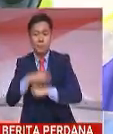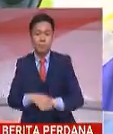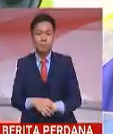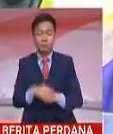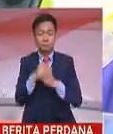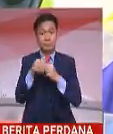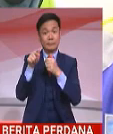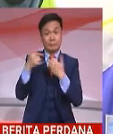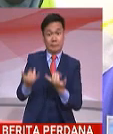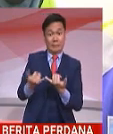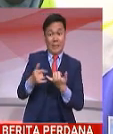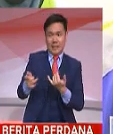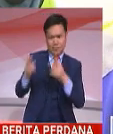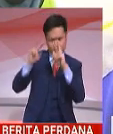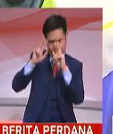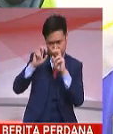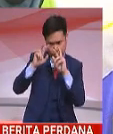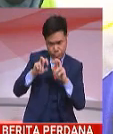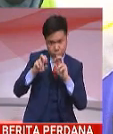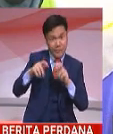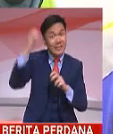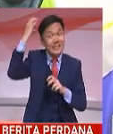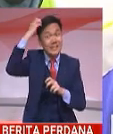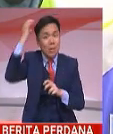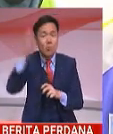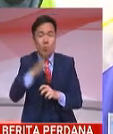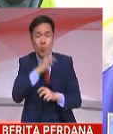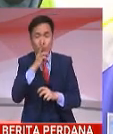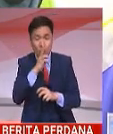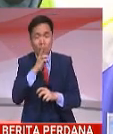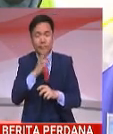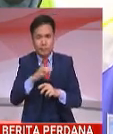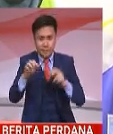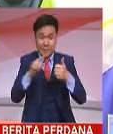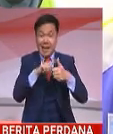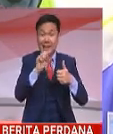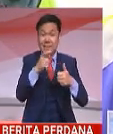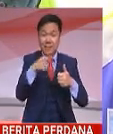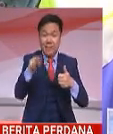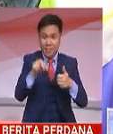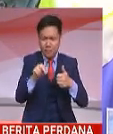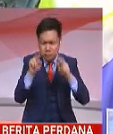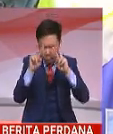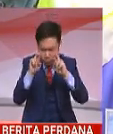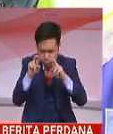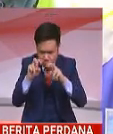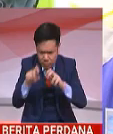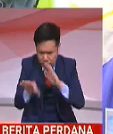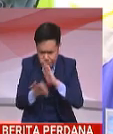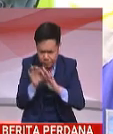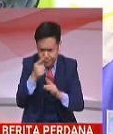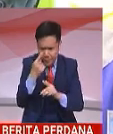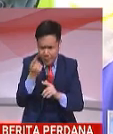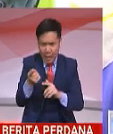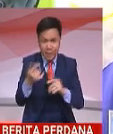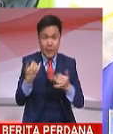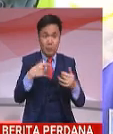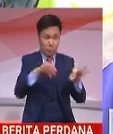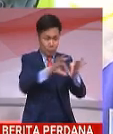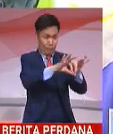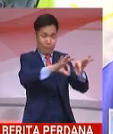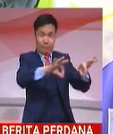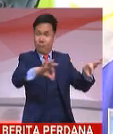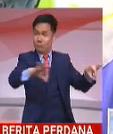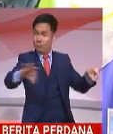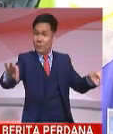Berdasarkan hasil siasatan yang dilakukan oleh pihak Air Selangor dan penguasaan SPAN, kita mendapati terdapat sambungan sara haram